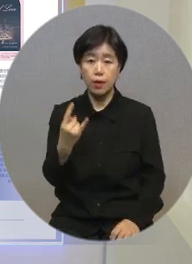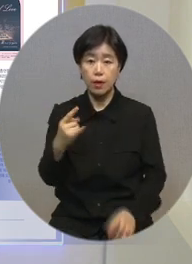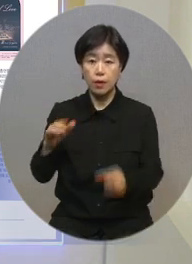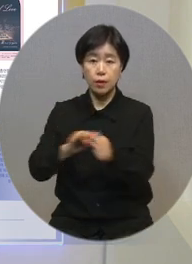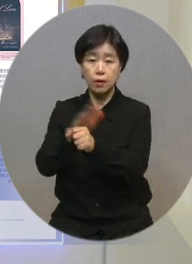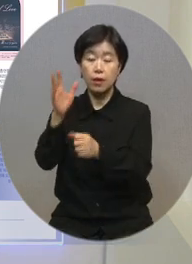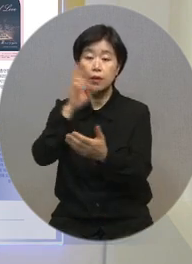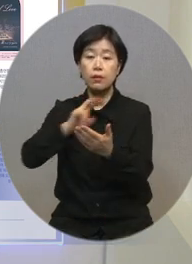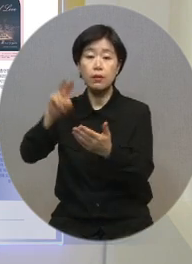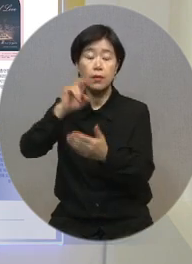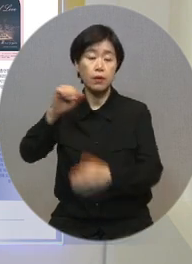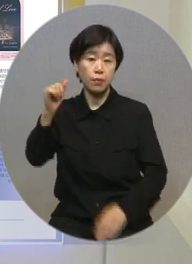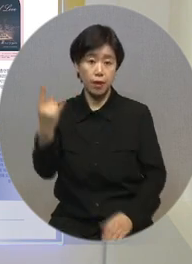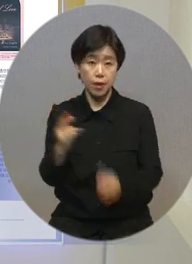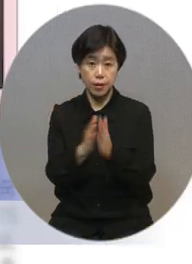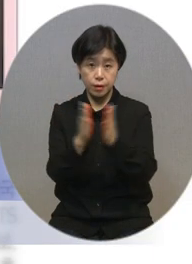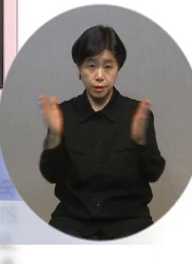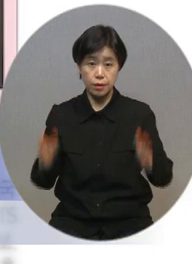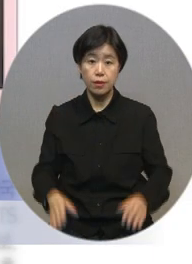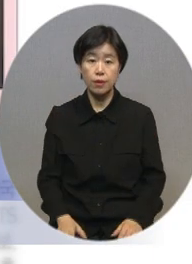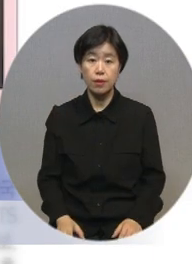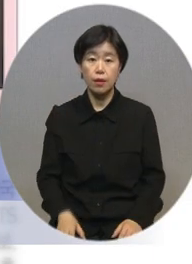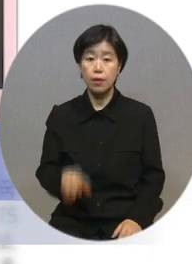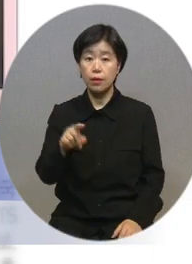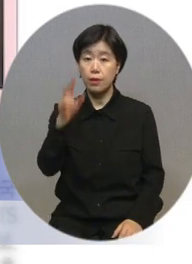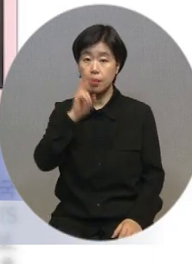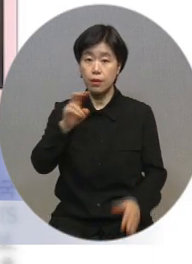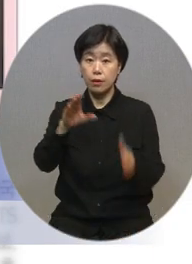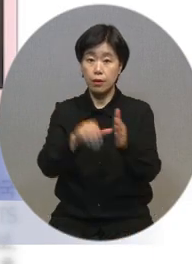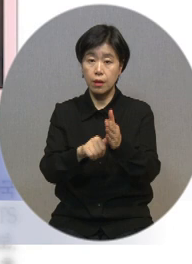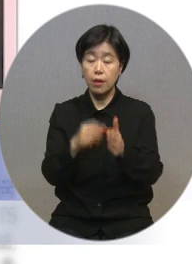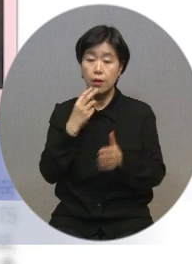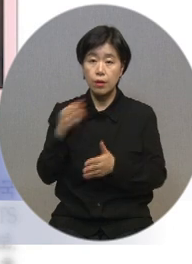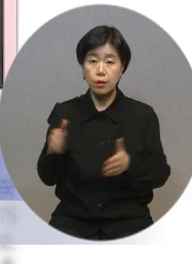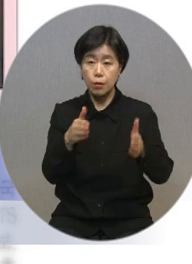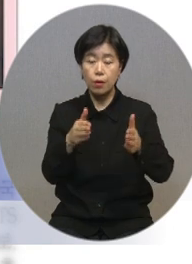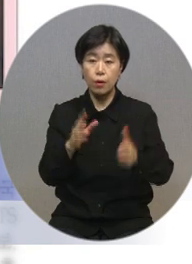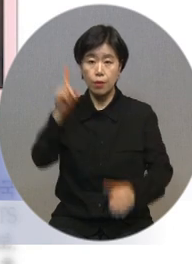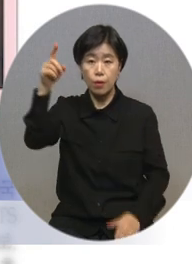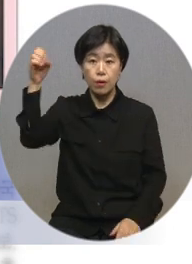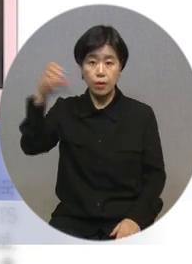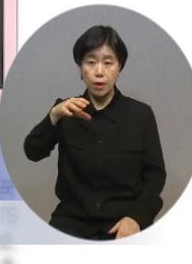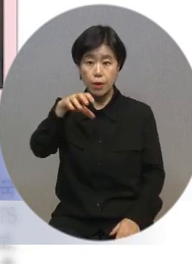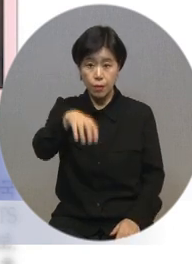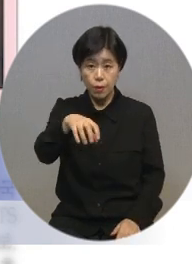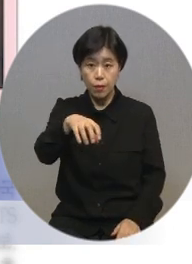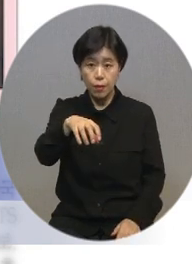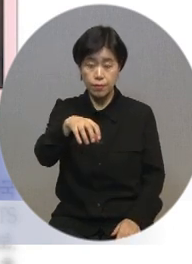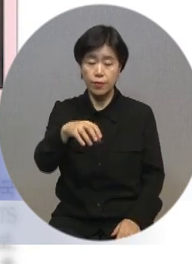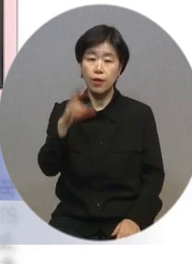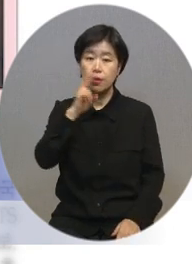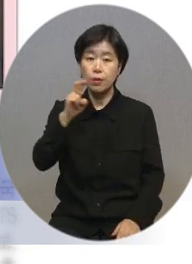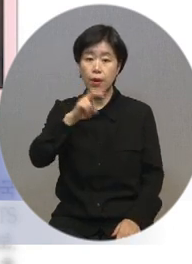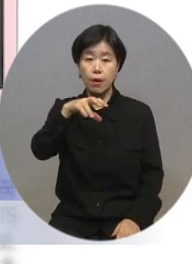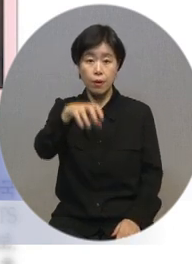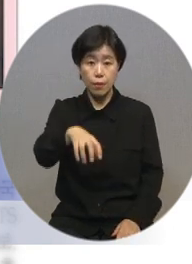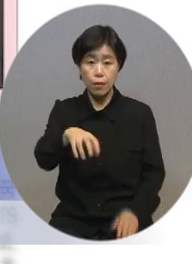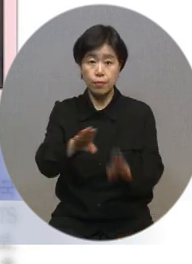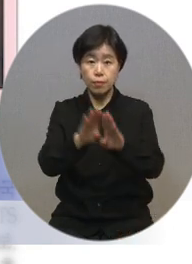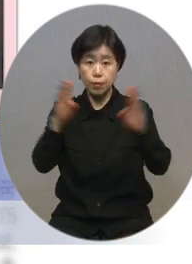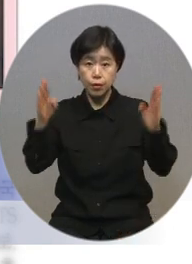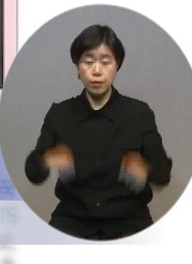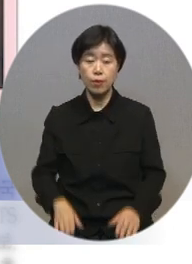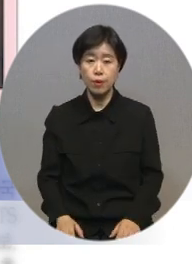사랑의 음악회를 개최합니다 이번 음악회는 경기도 고향시 고향 아람누리 아람 음악당에서 열리며